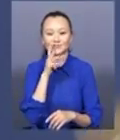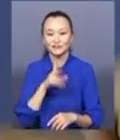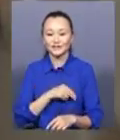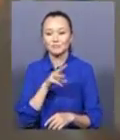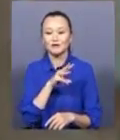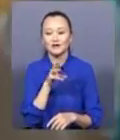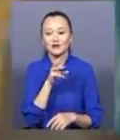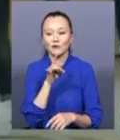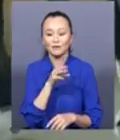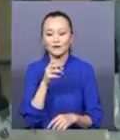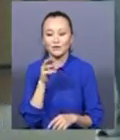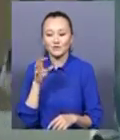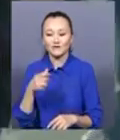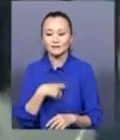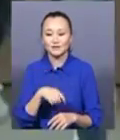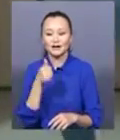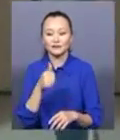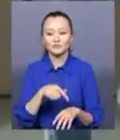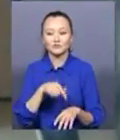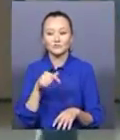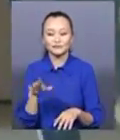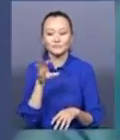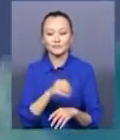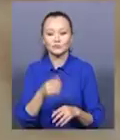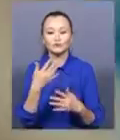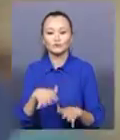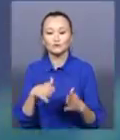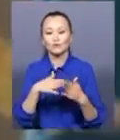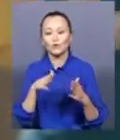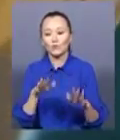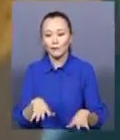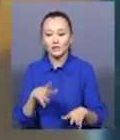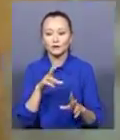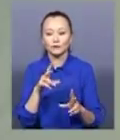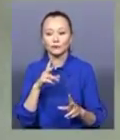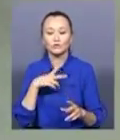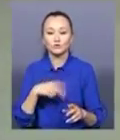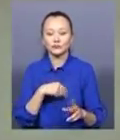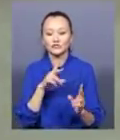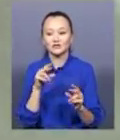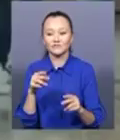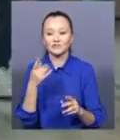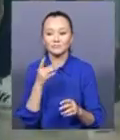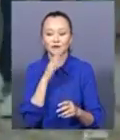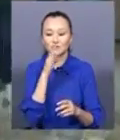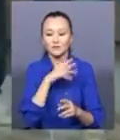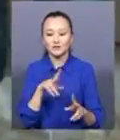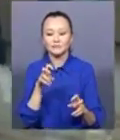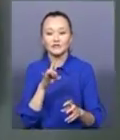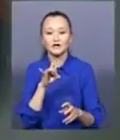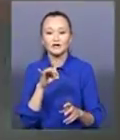Романа Миронова, Диана чувствует себя хорошо и уже находится дома. Дочку счастливые родители решили назвать